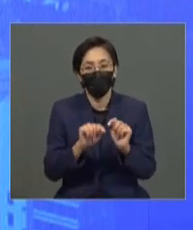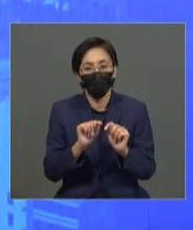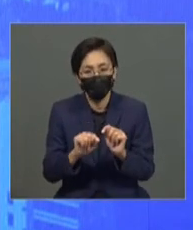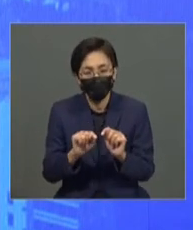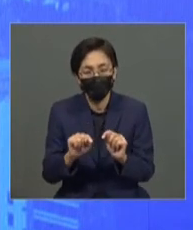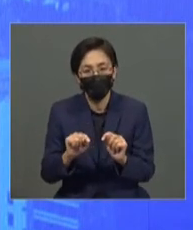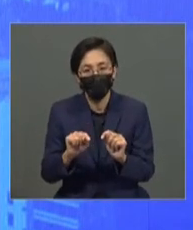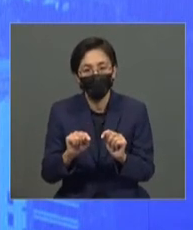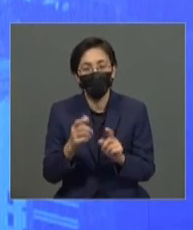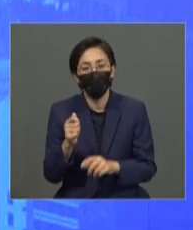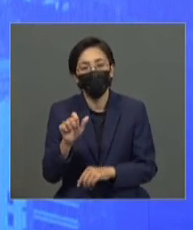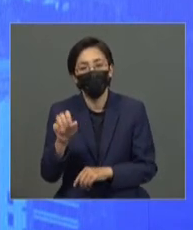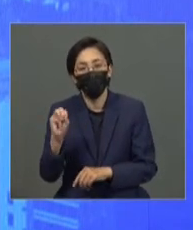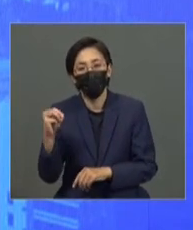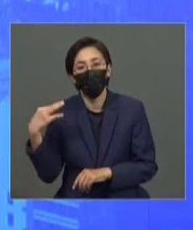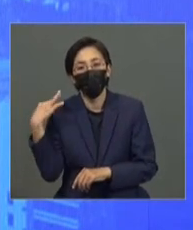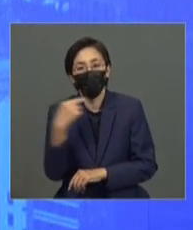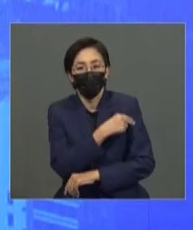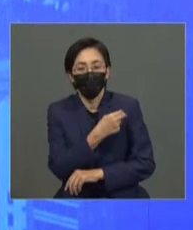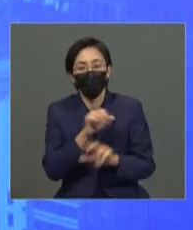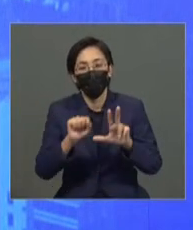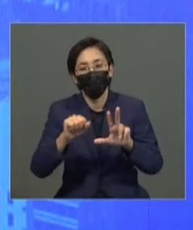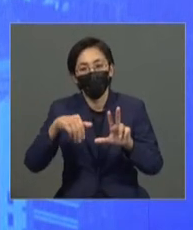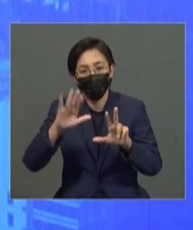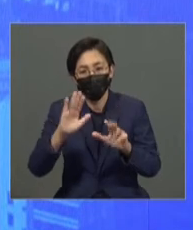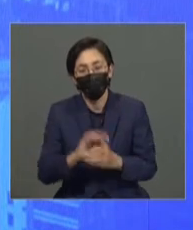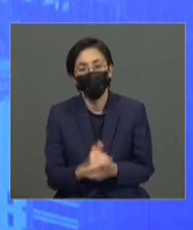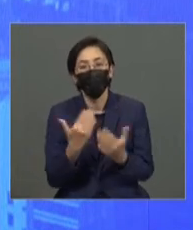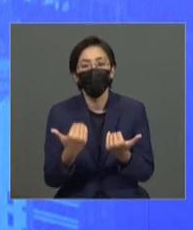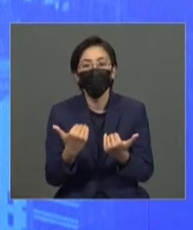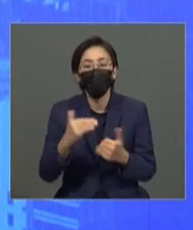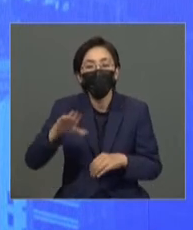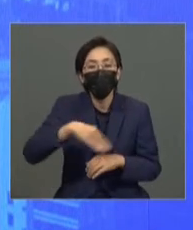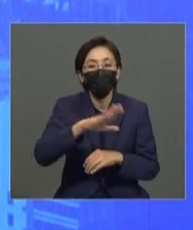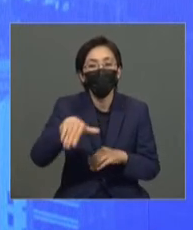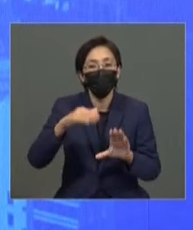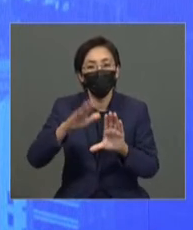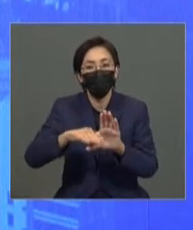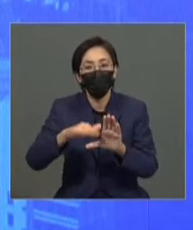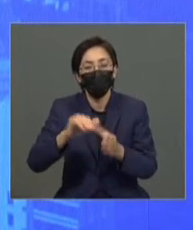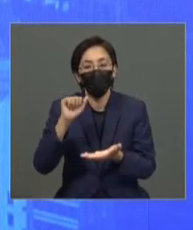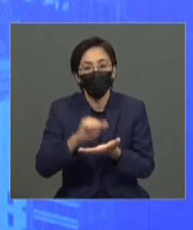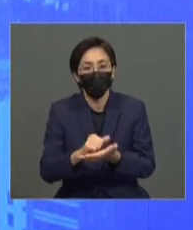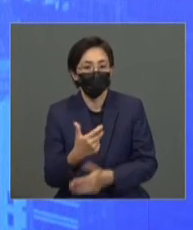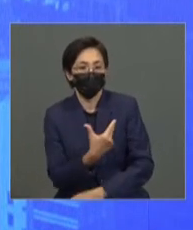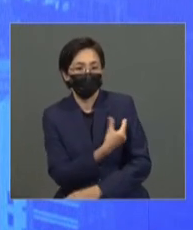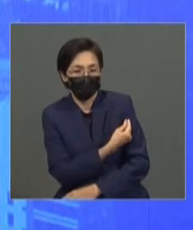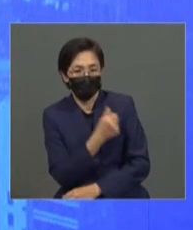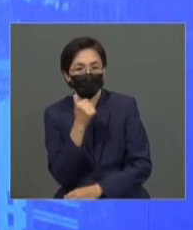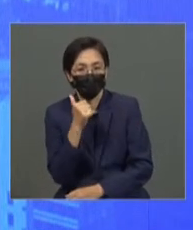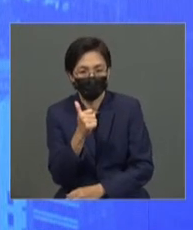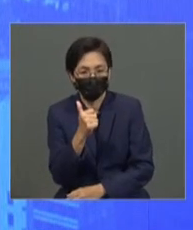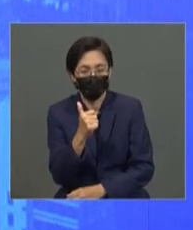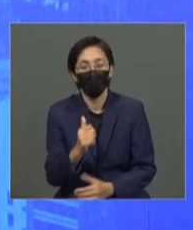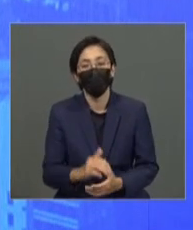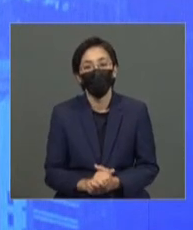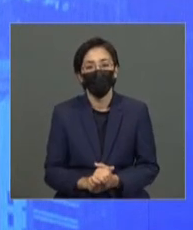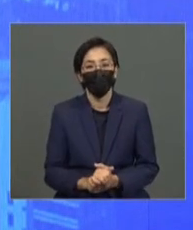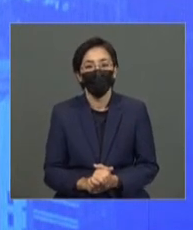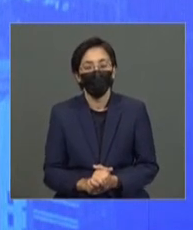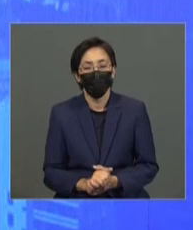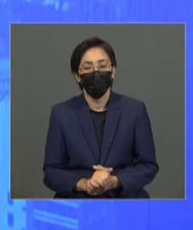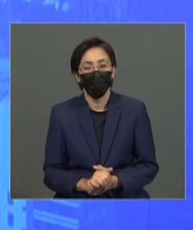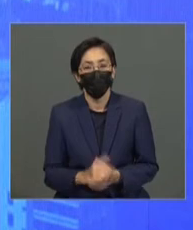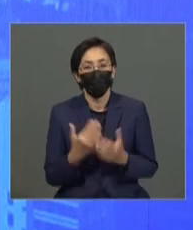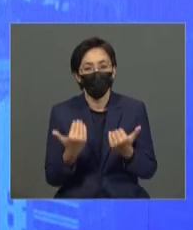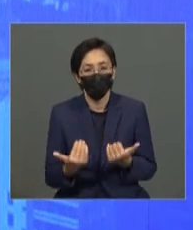แล้วก็พี่ๆอสม.อีกเกือบ3แสนรายนะครับยังคงสามารถลงทะเบียนสำหรับจองรับวัคซีนกันได้อย่างต่อเนื่องนะครับล